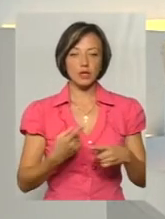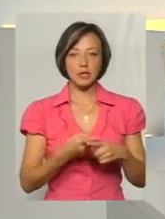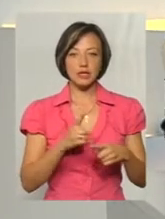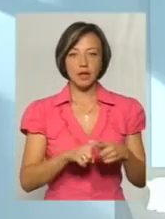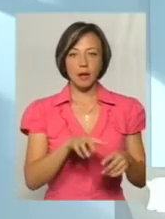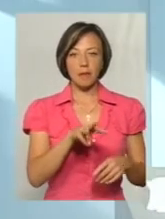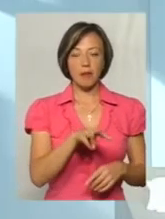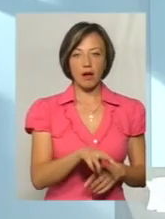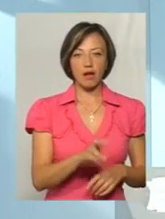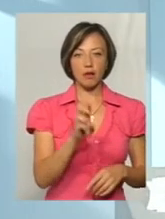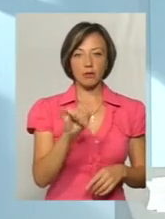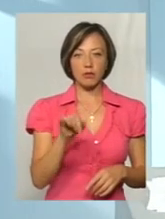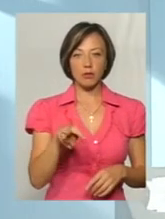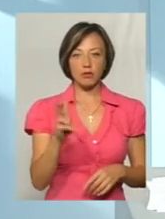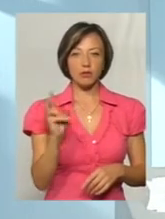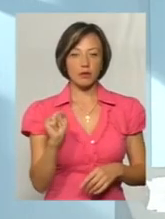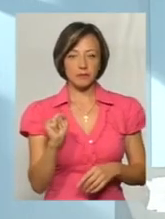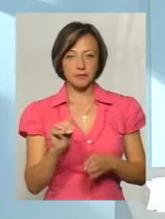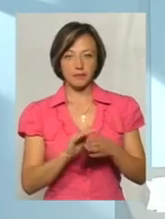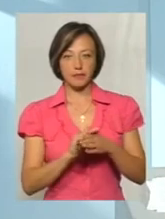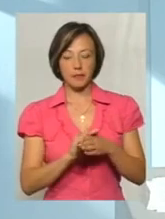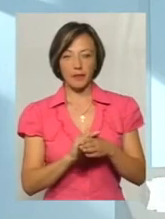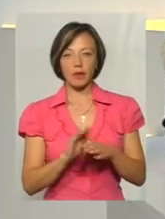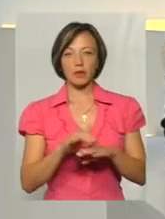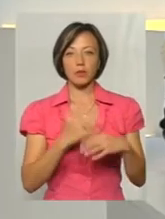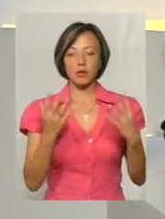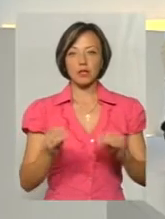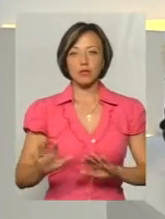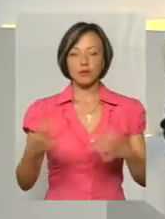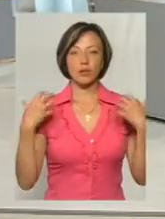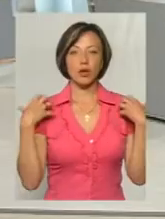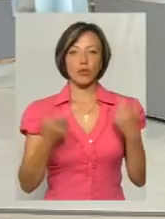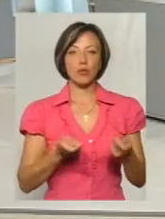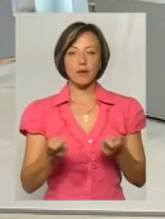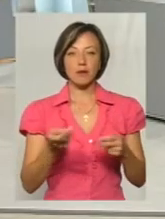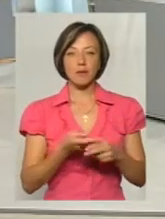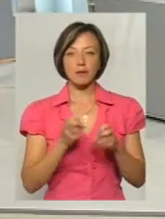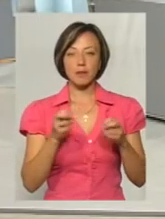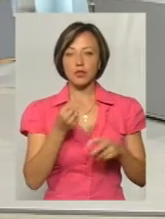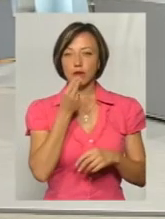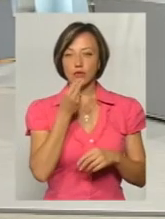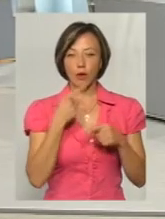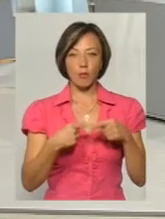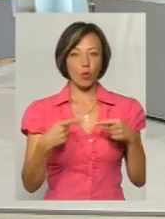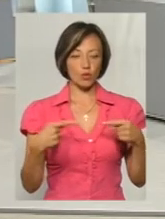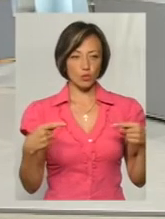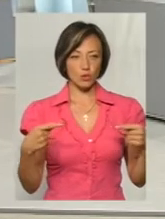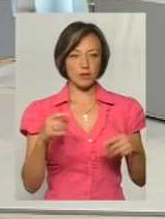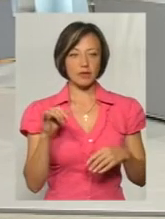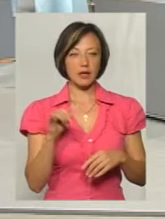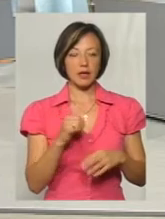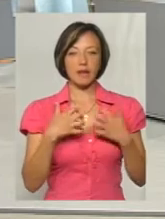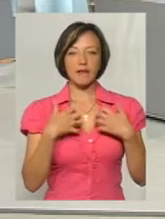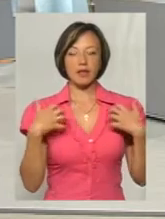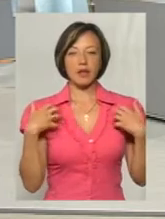пан Михайло Булка. Доброго дня. Доброго дня. Заступник начальника управління безпечності харчових продуктів та